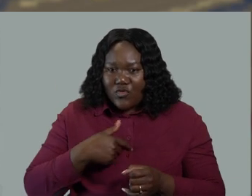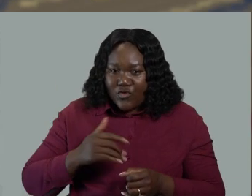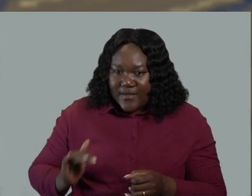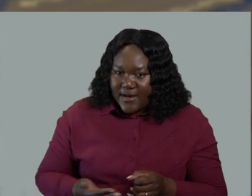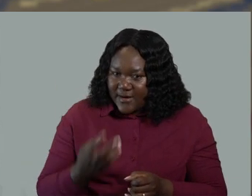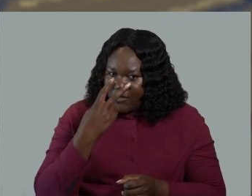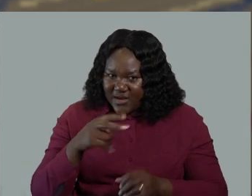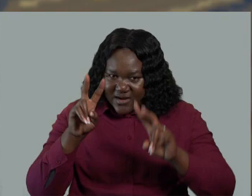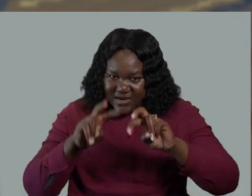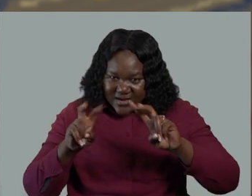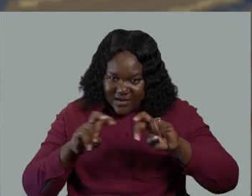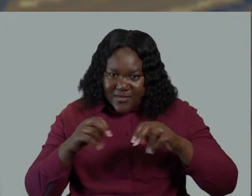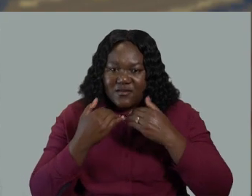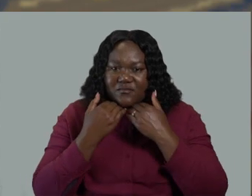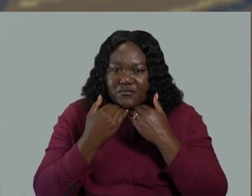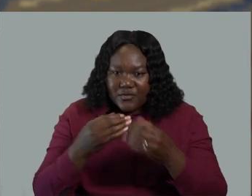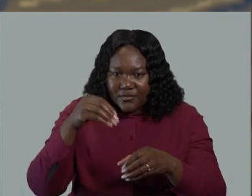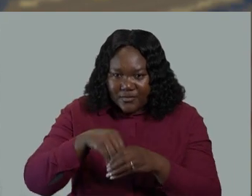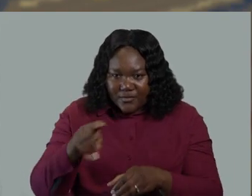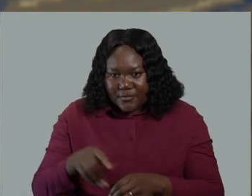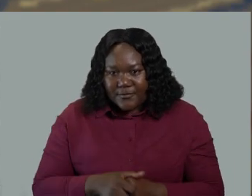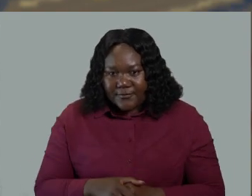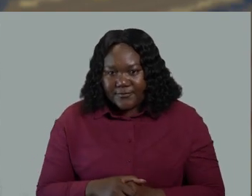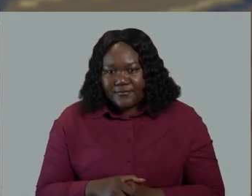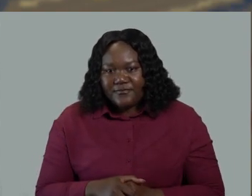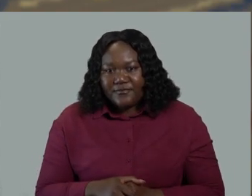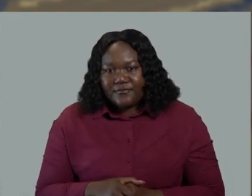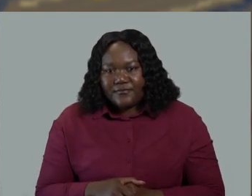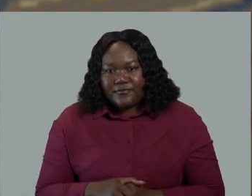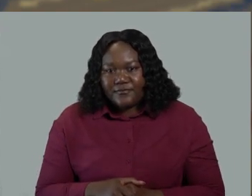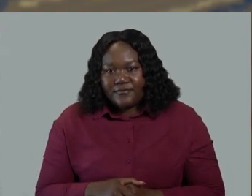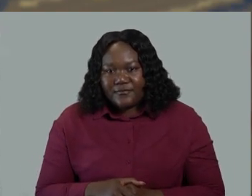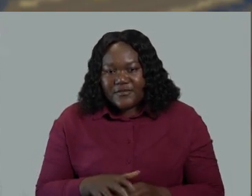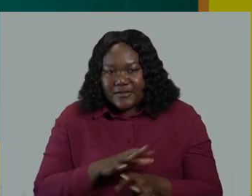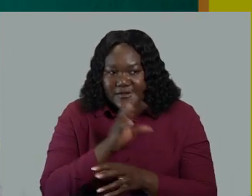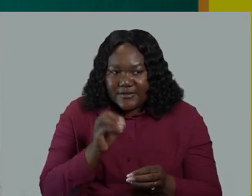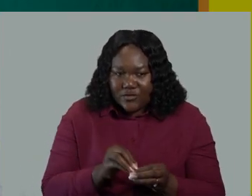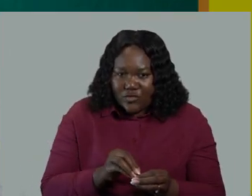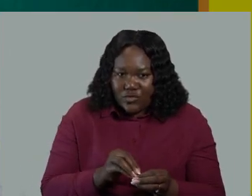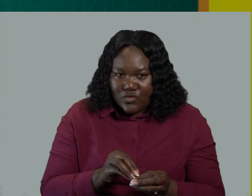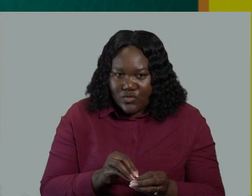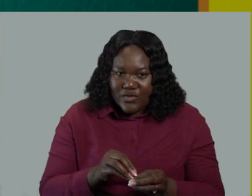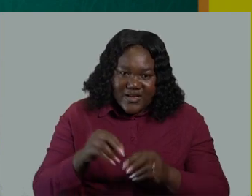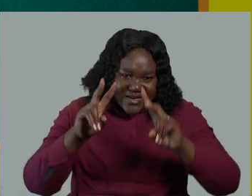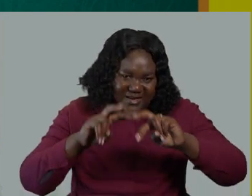nopehwira mpaka ondahala tutale ni kisimanitsa yoshileshwa shetu shonena.